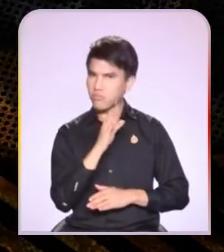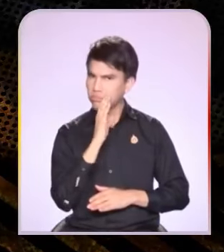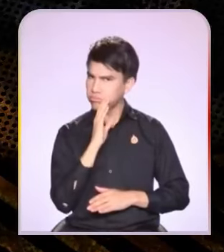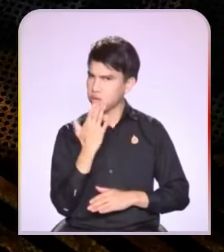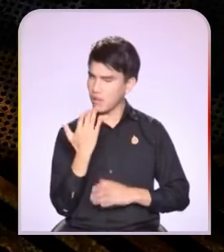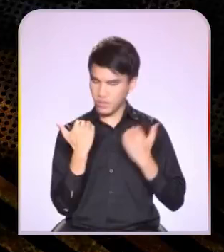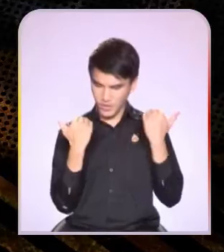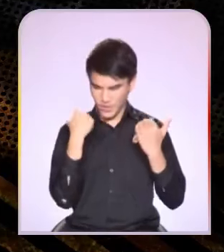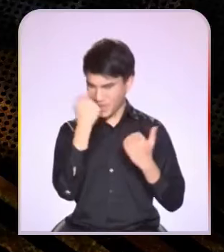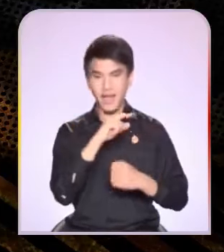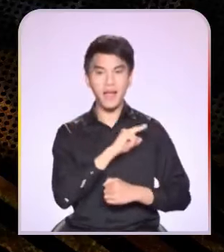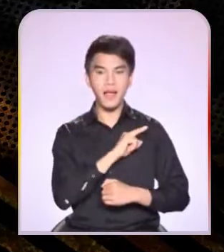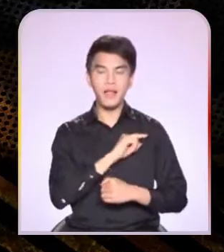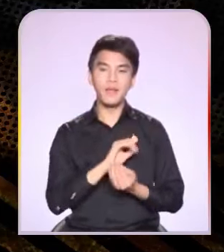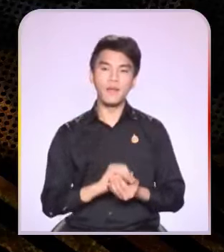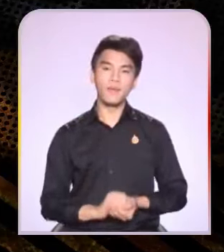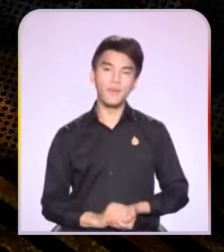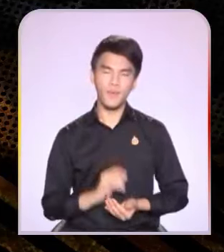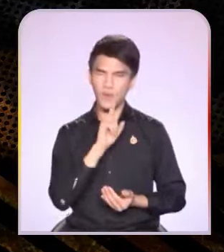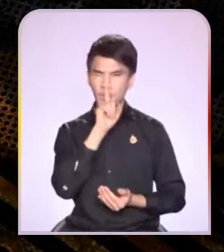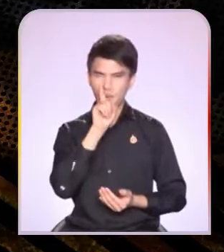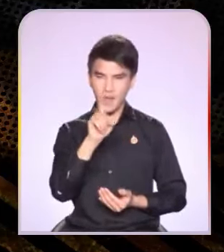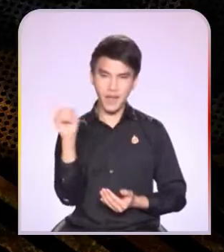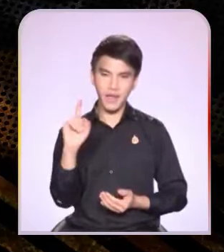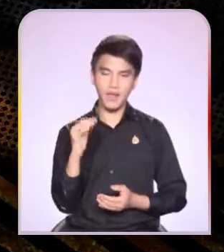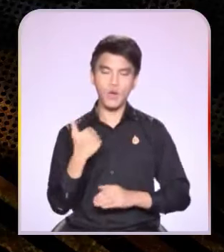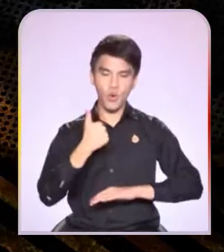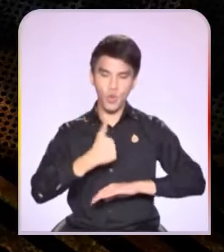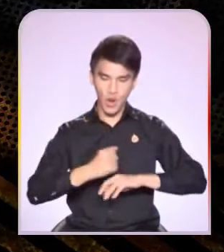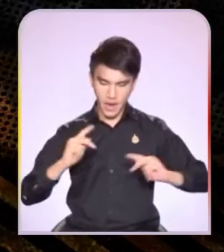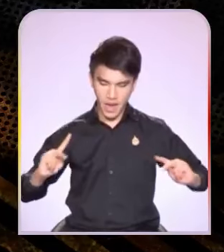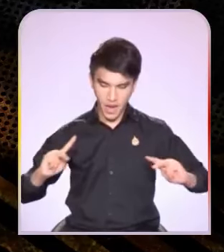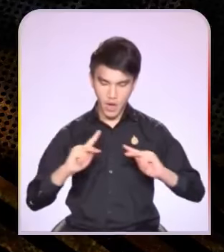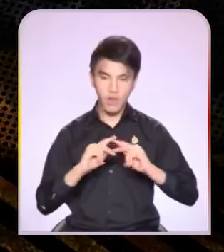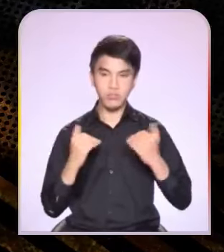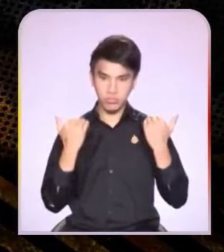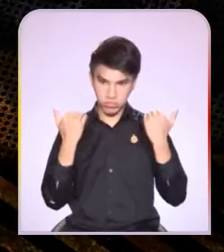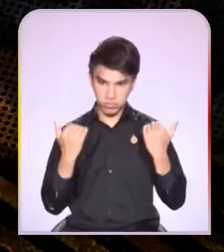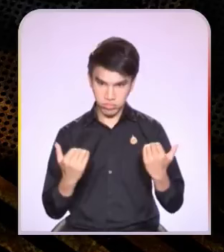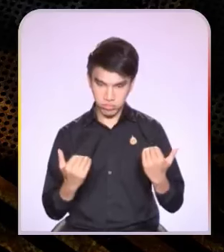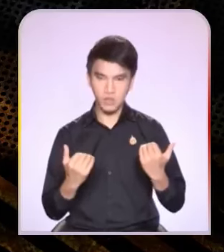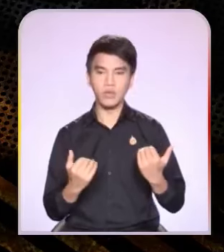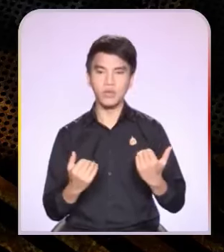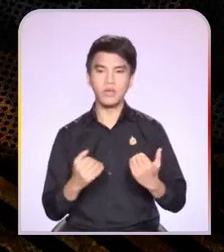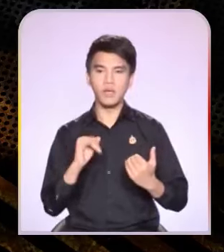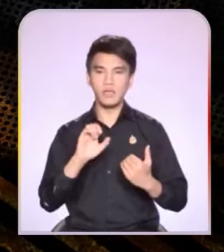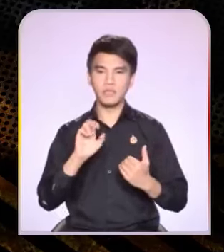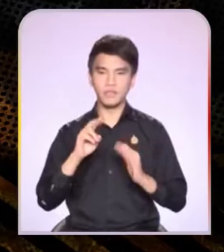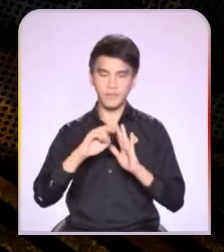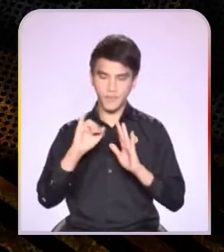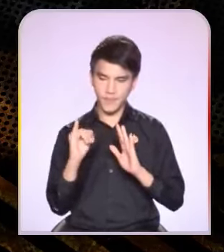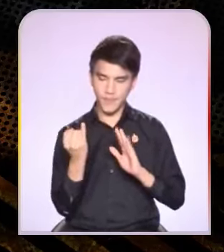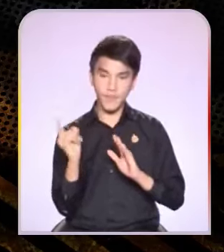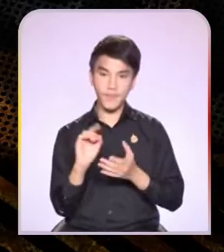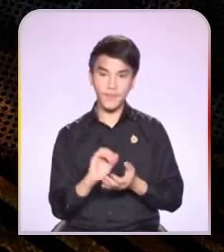ย์เรื่องนี้ใครต้องรับผิดชอบคำถามรัวๆไปที่อธิบดีกรมการขนส่งทางบกนะคะทางท่านคุณจิรุธเนี่ย